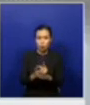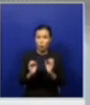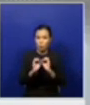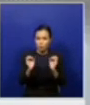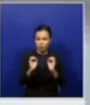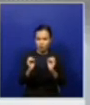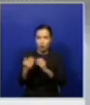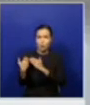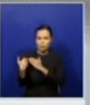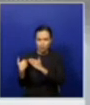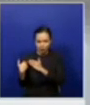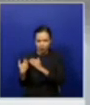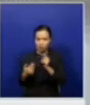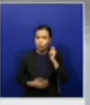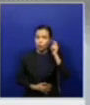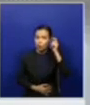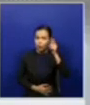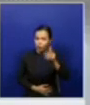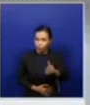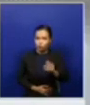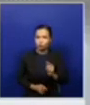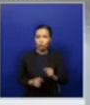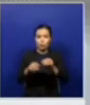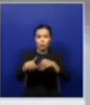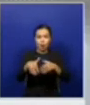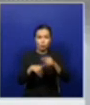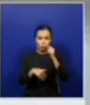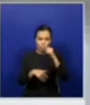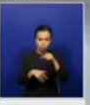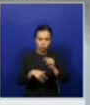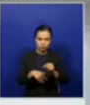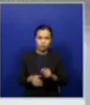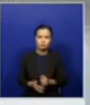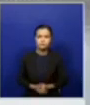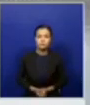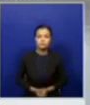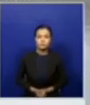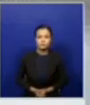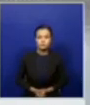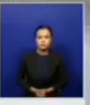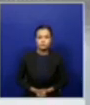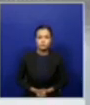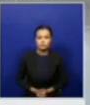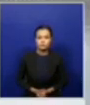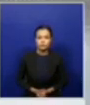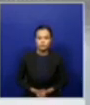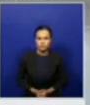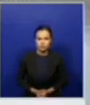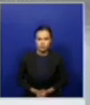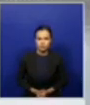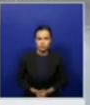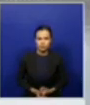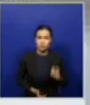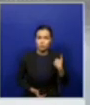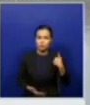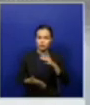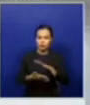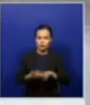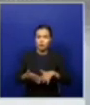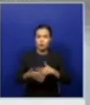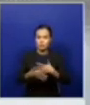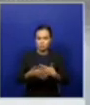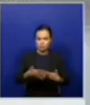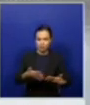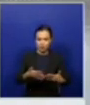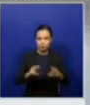ระในอนาคตกับคนไทยอย่างมากจึงควรมีมาตรการตรวจ